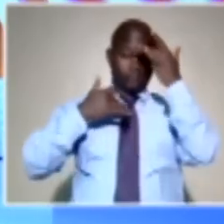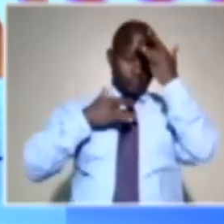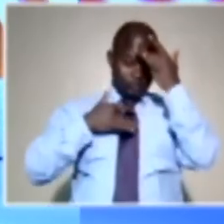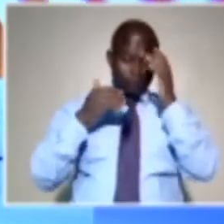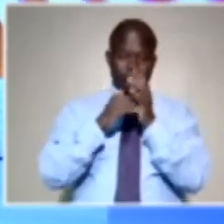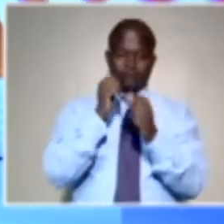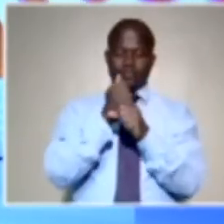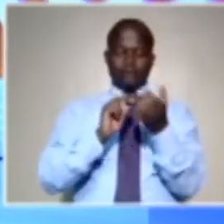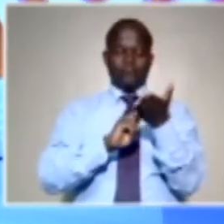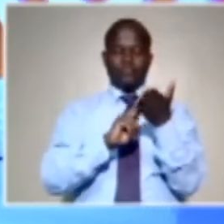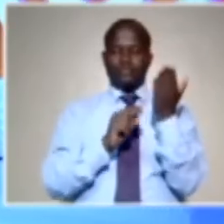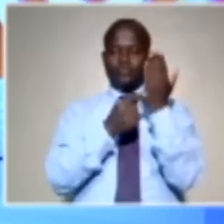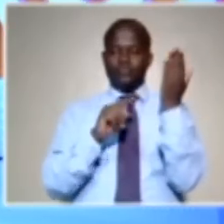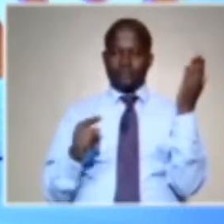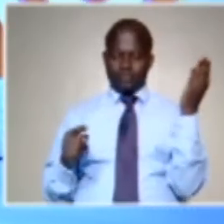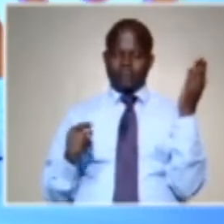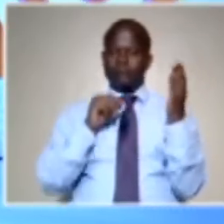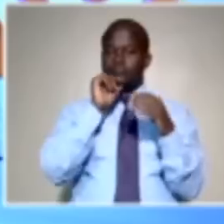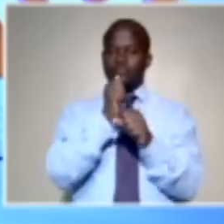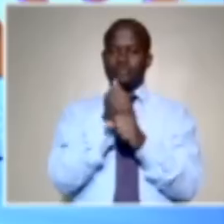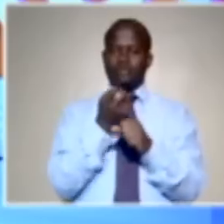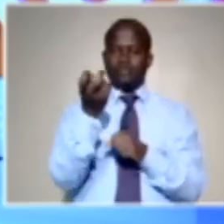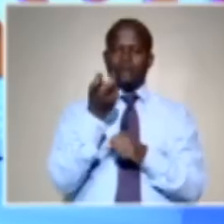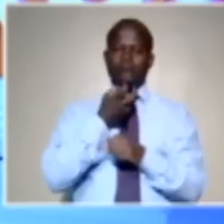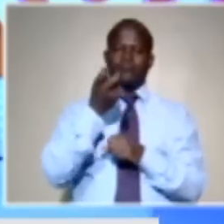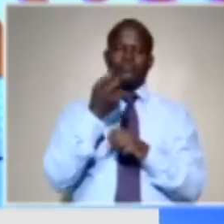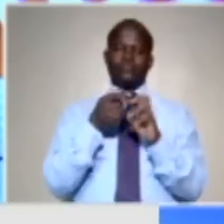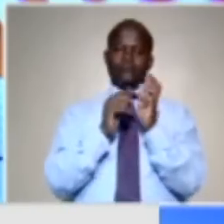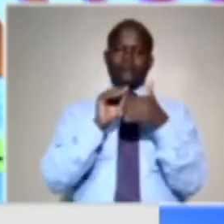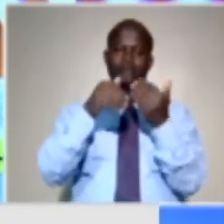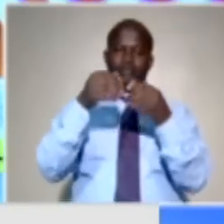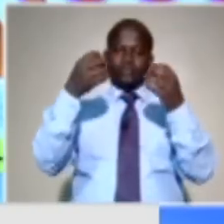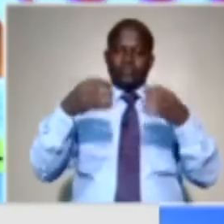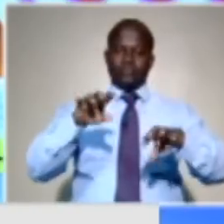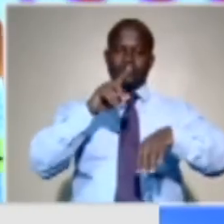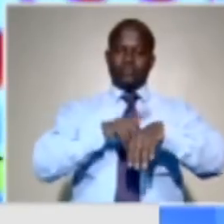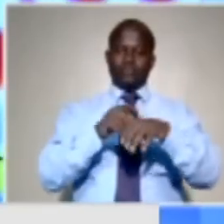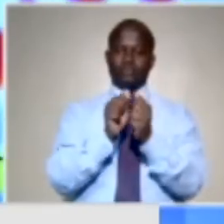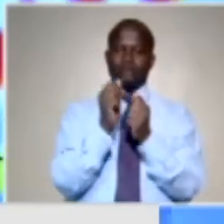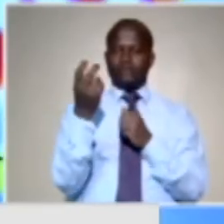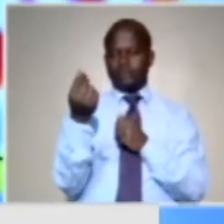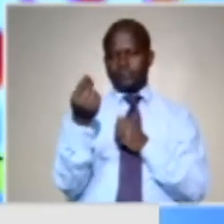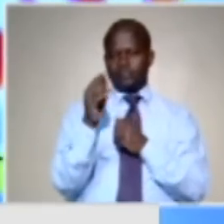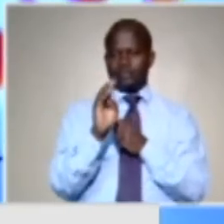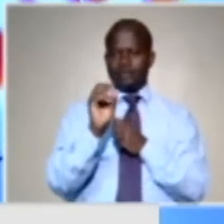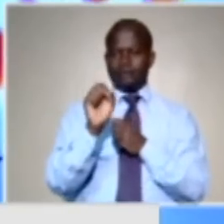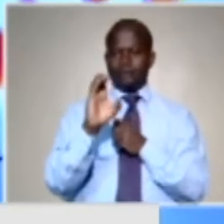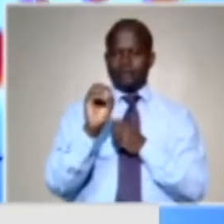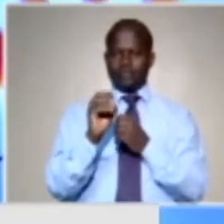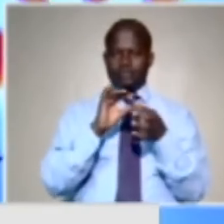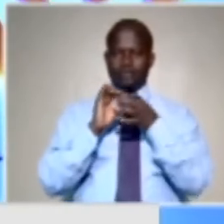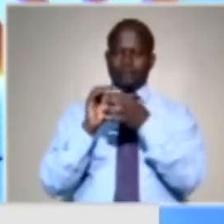bigakorwa kandi hifashishijwe ikoranabuhanga hadakozwe urugendo ndetse no gutakaza umwanya n'amafaranga Bosco Kwizera yafatanyije